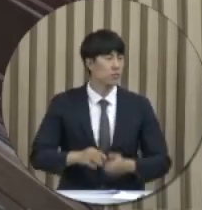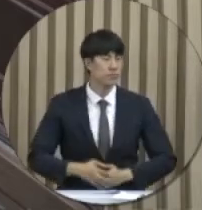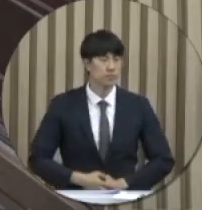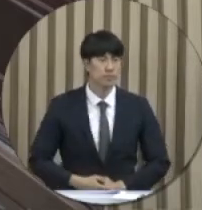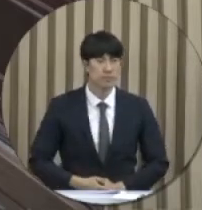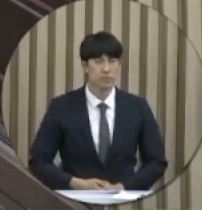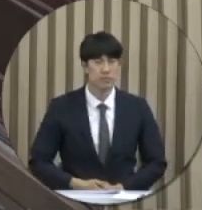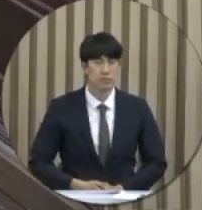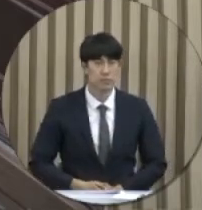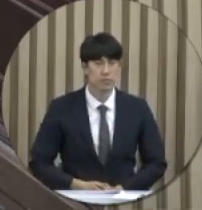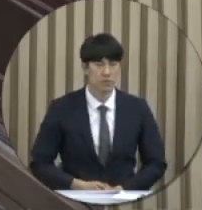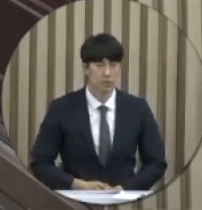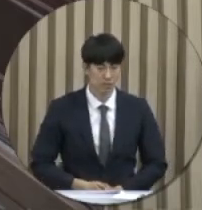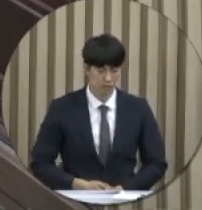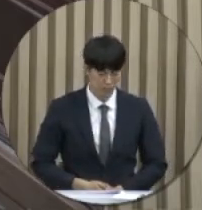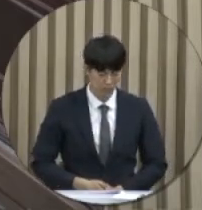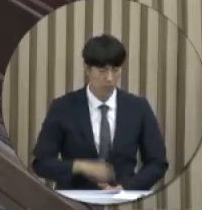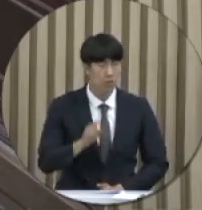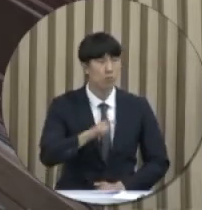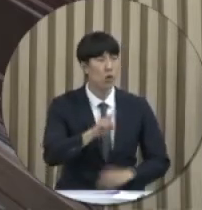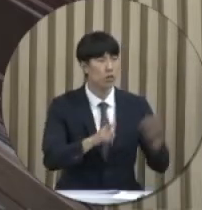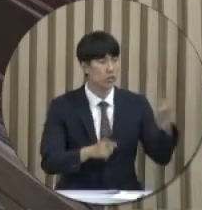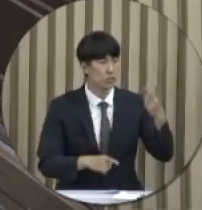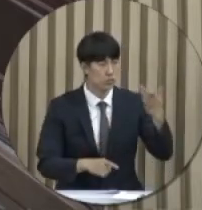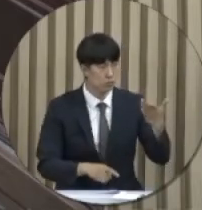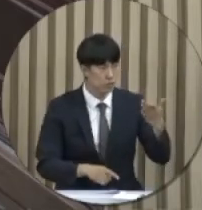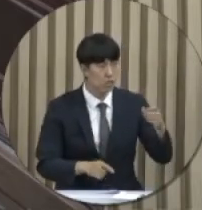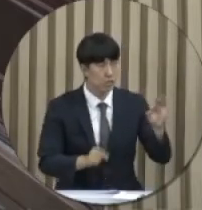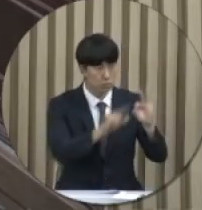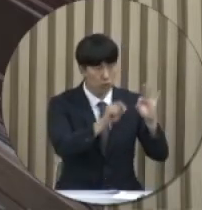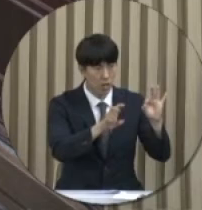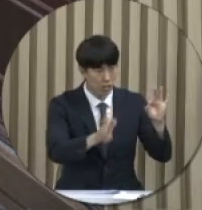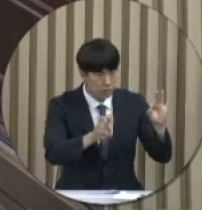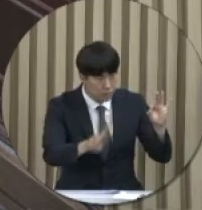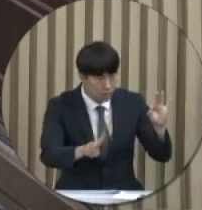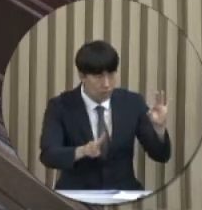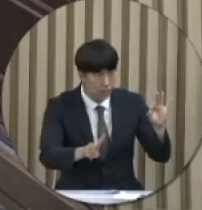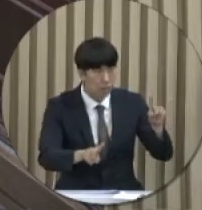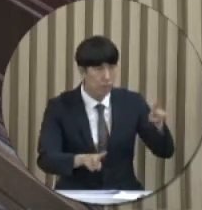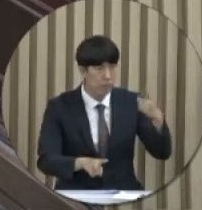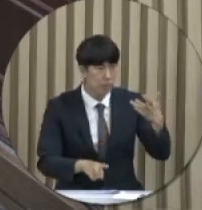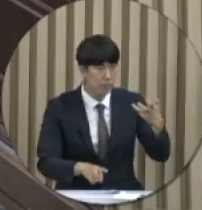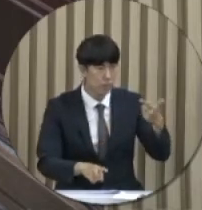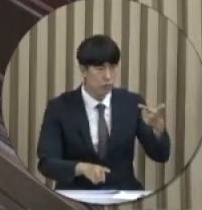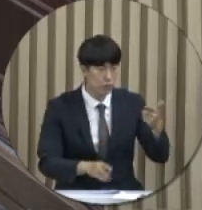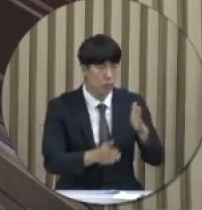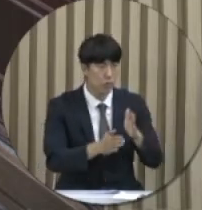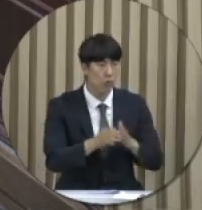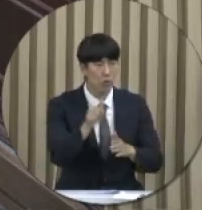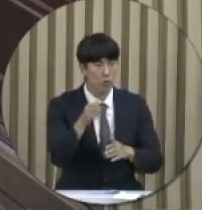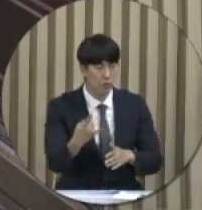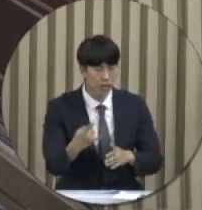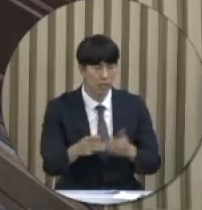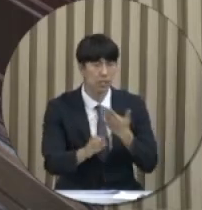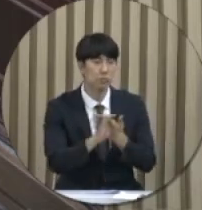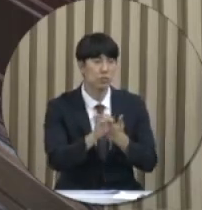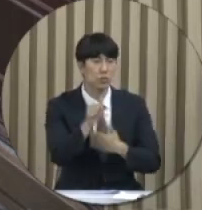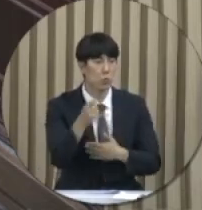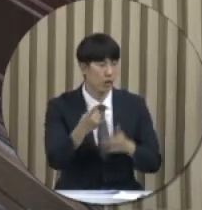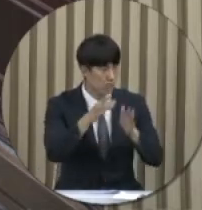이게 그 19년도 10월 21일자로 제186회 화성시위 임시회